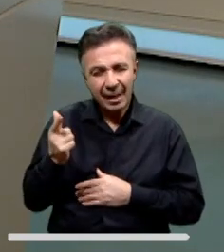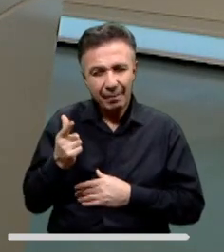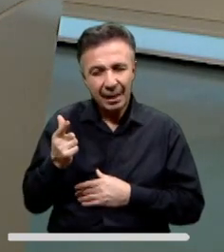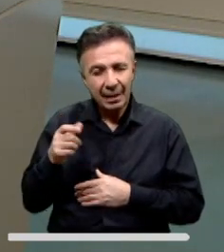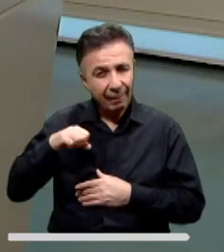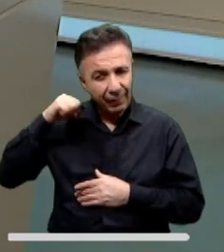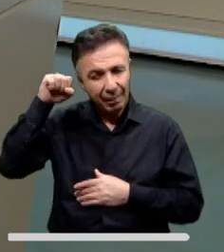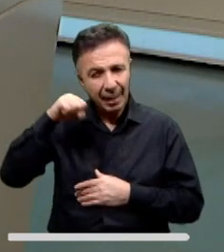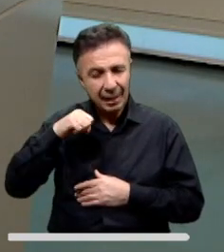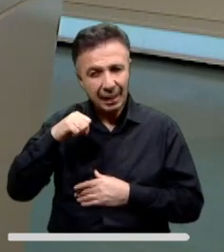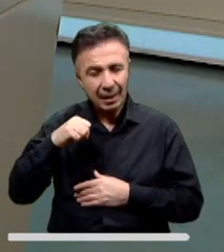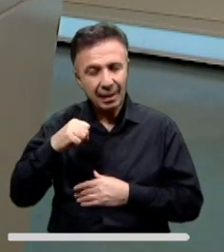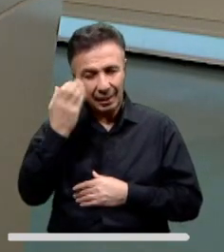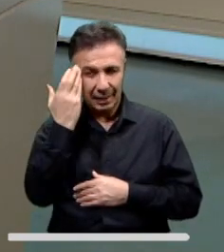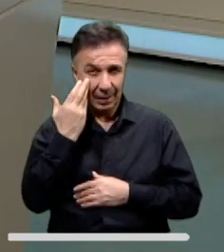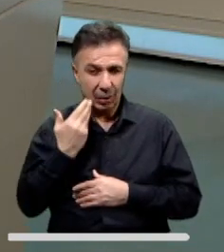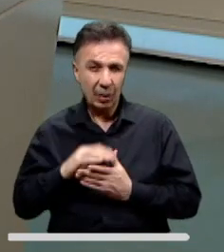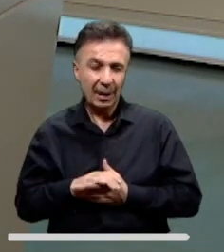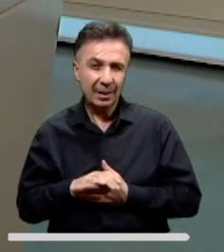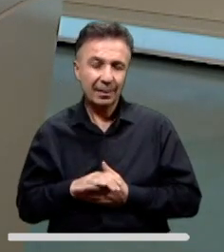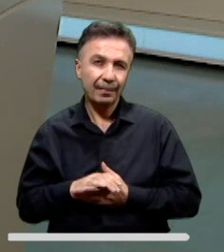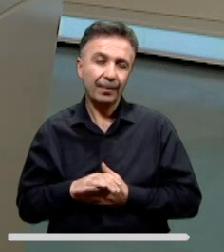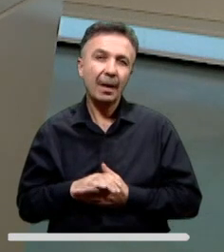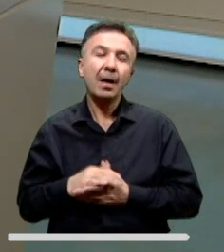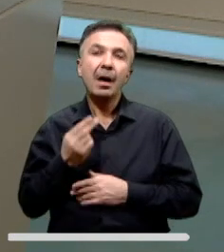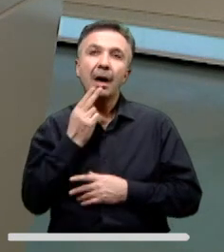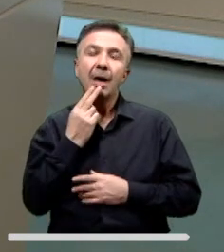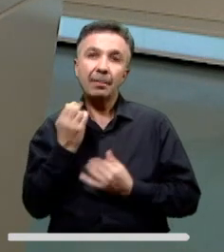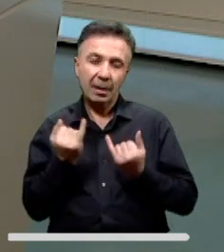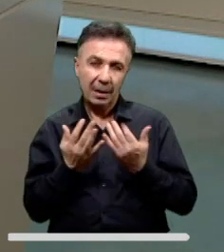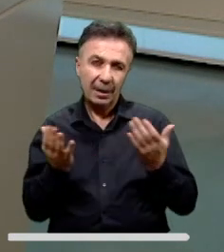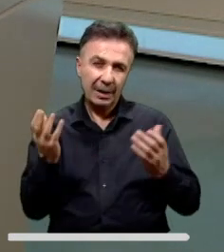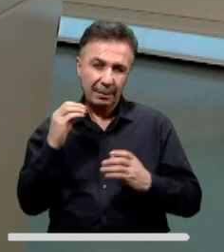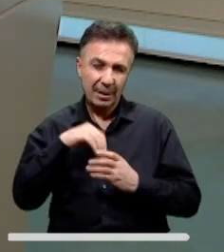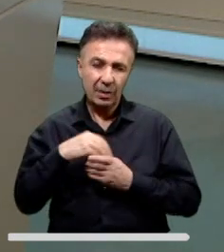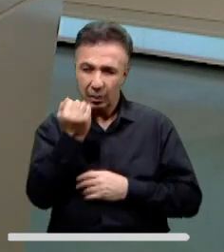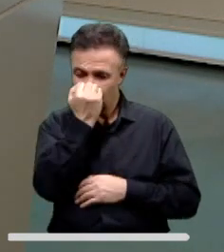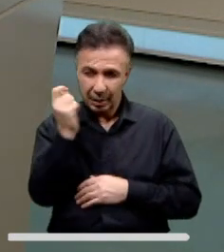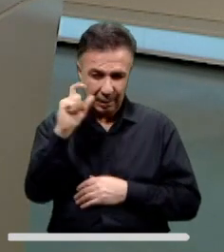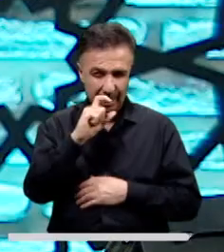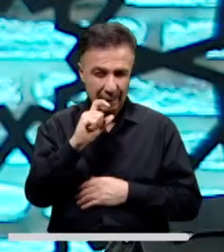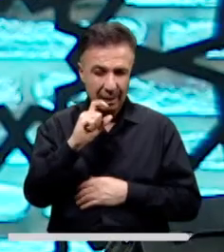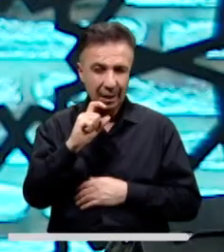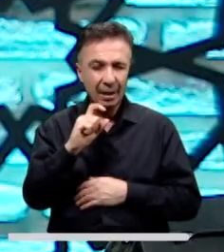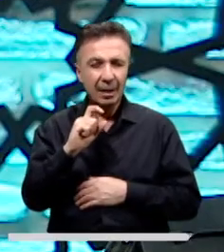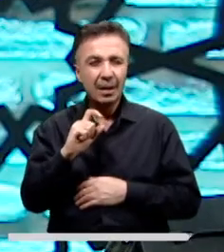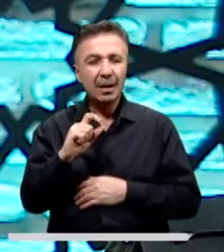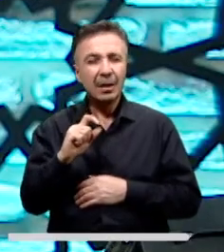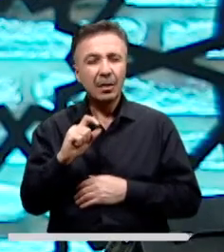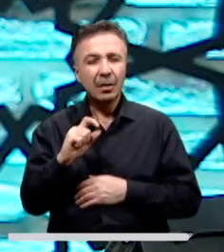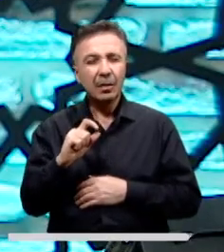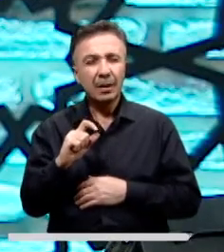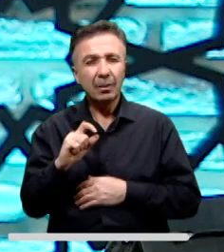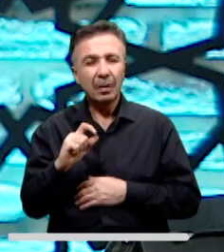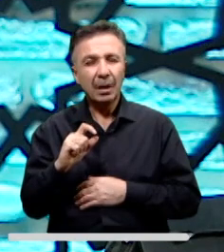olsun. Tabii şu soru da akla gelmiyor değil. Hanımefendi kardeşlerimizden muayyen gününde olanlar da camide konaklamak